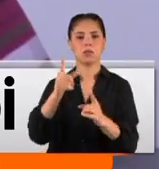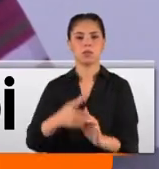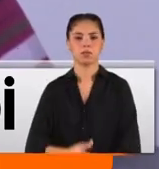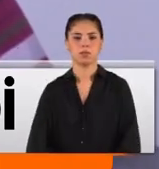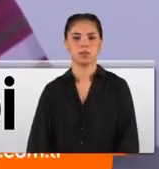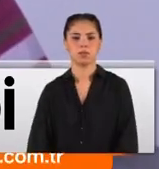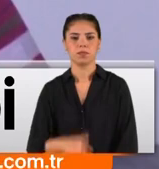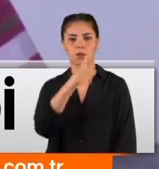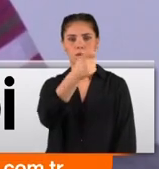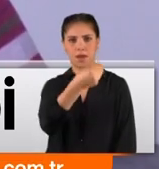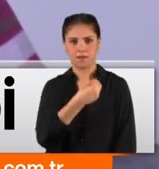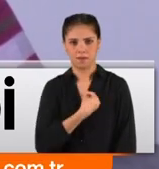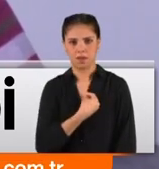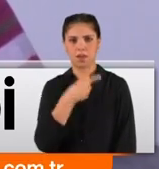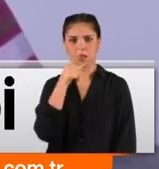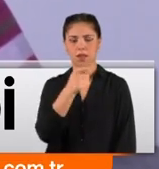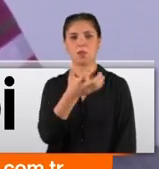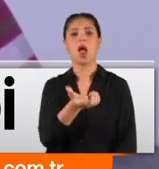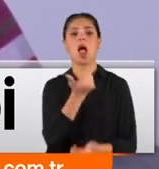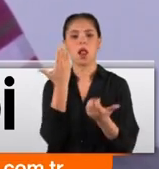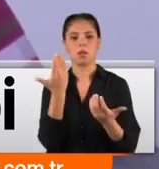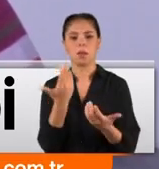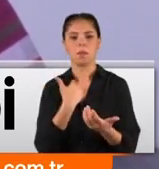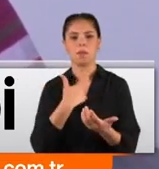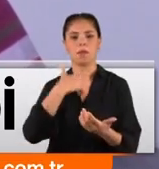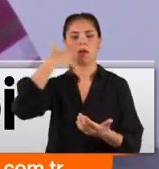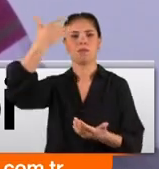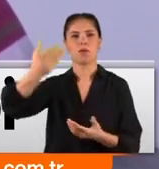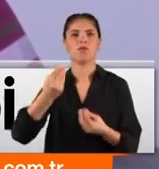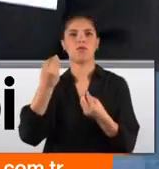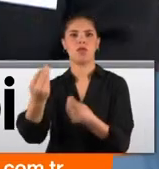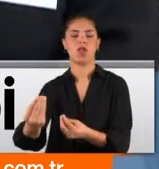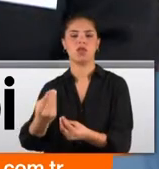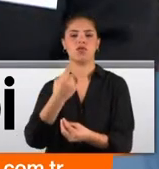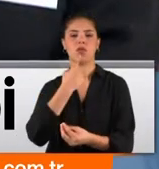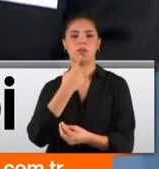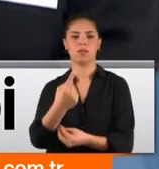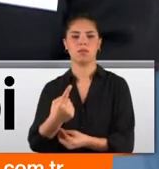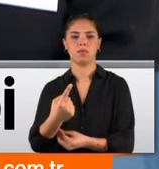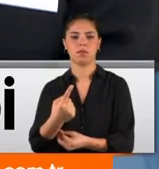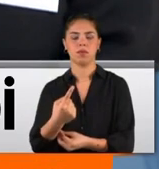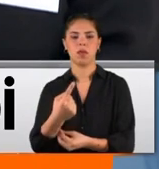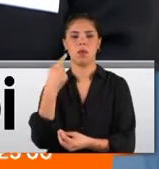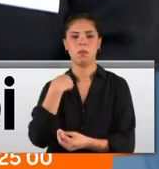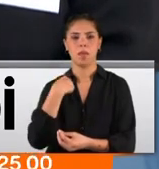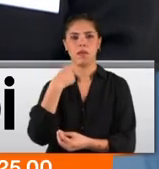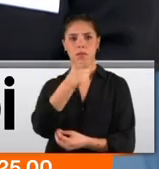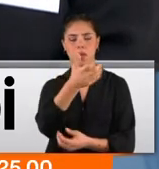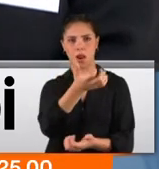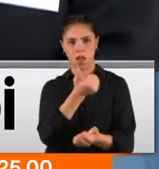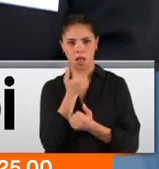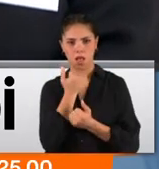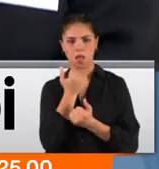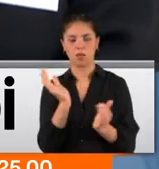bana parayı verirken sen bunları almazsan ben başkasına vereceğim diye bana söyledi. Ben de ondan aldım,